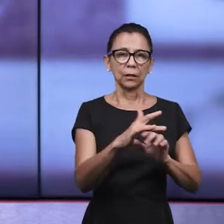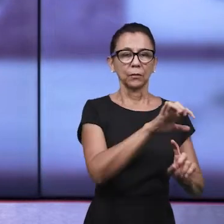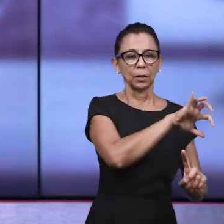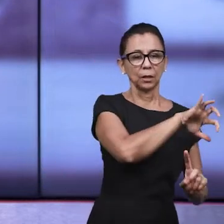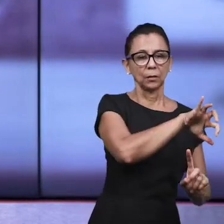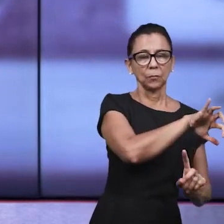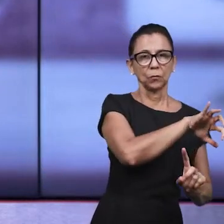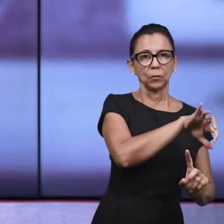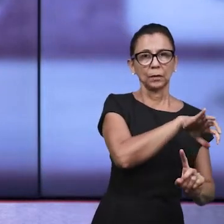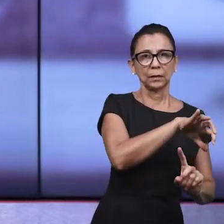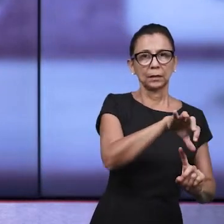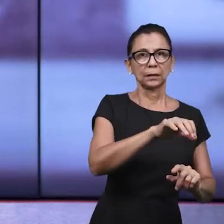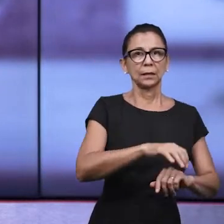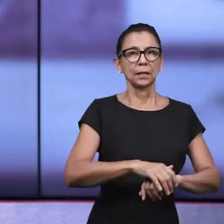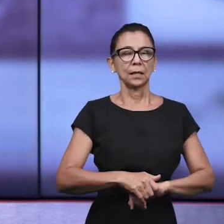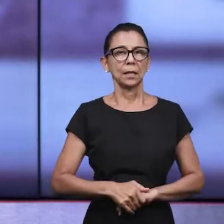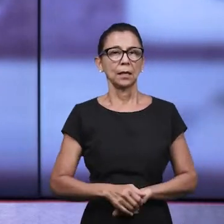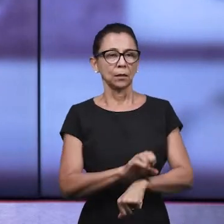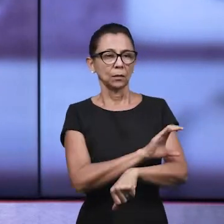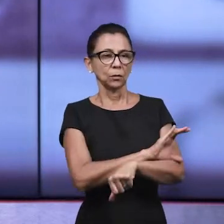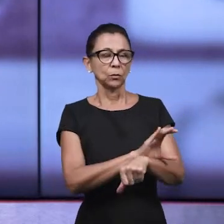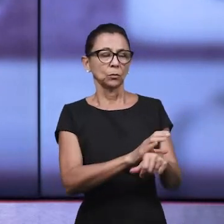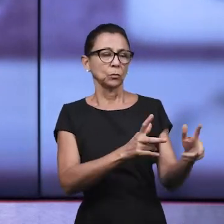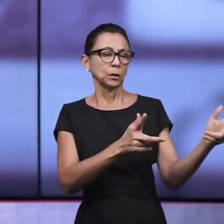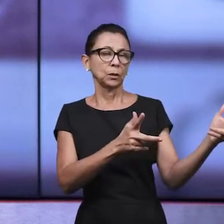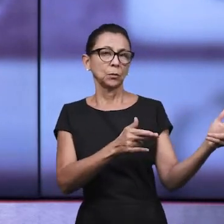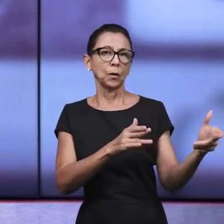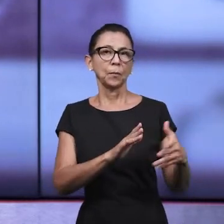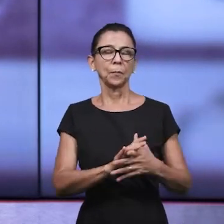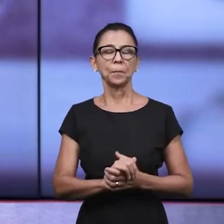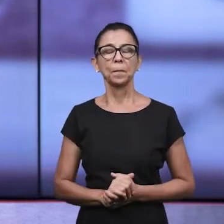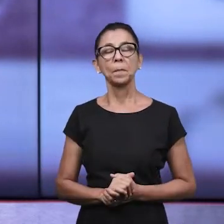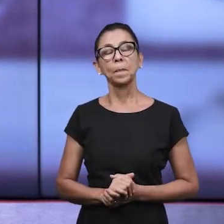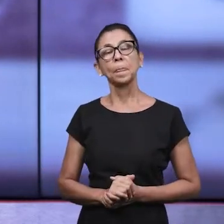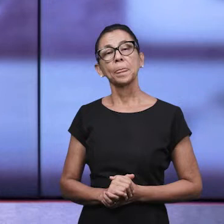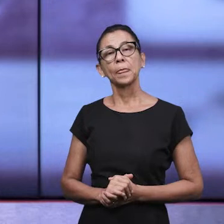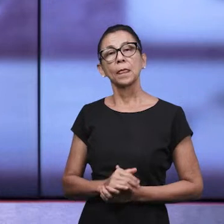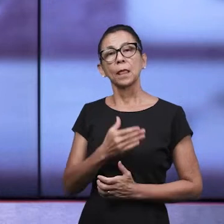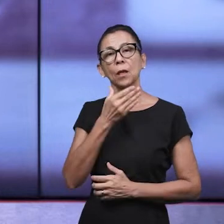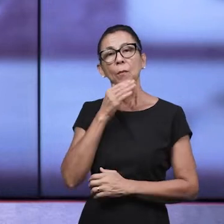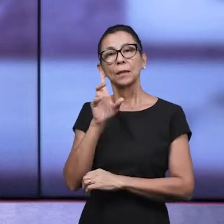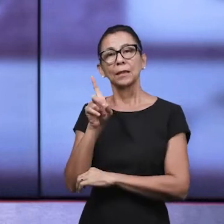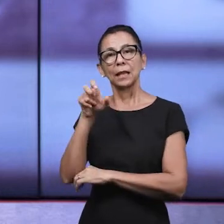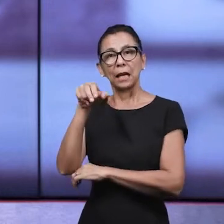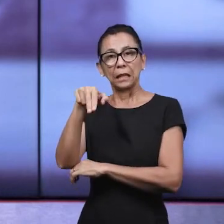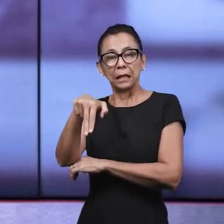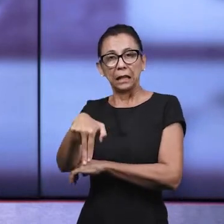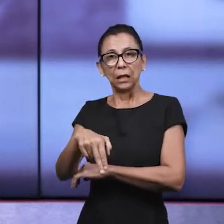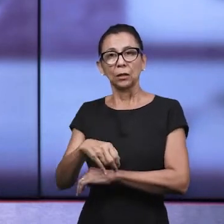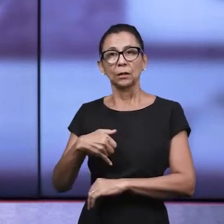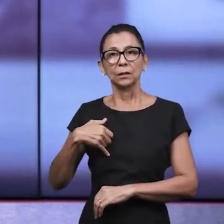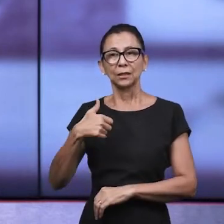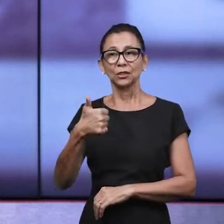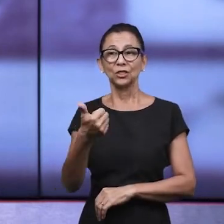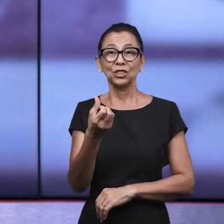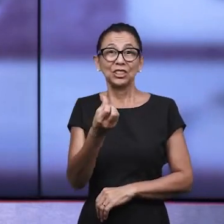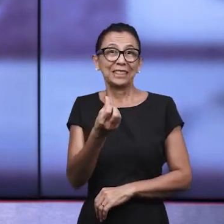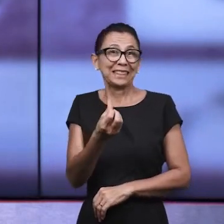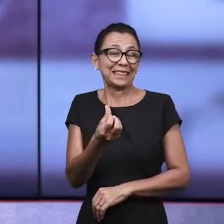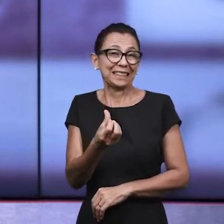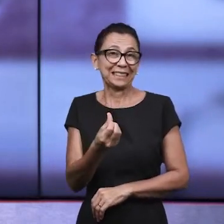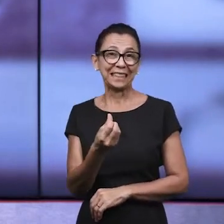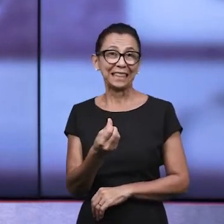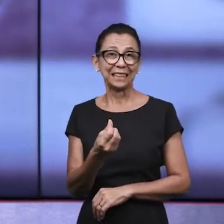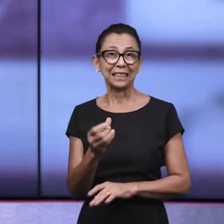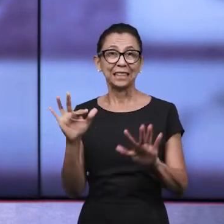lignée et les coutumes des Chaldéens. Daniel, 16 ans, il est allé vivre en Babylone, loin de ses parents, mais il